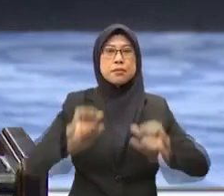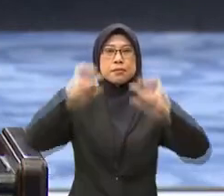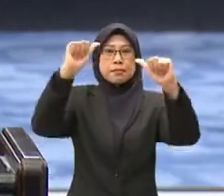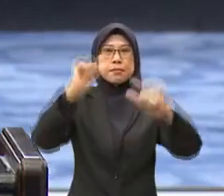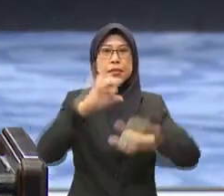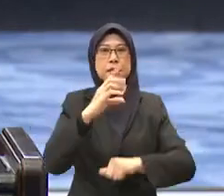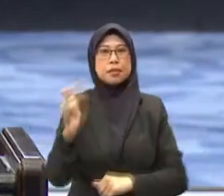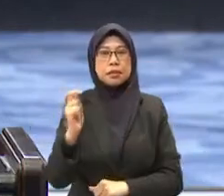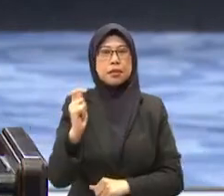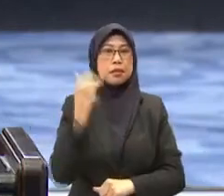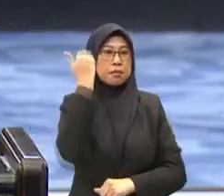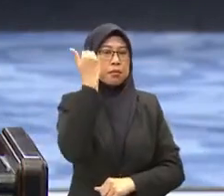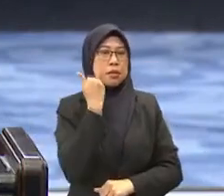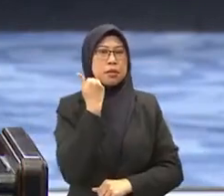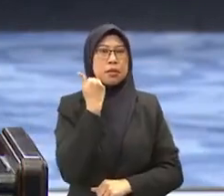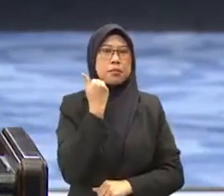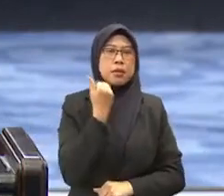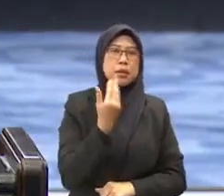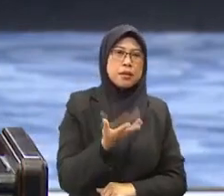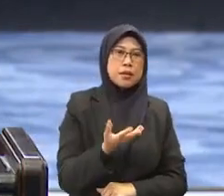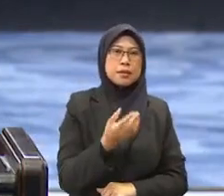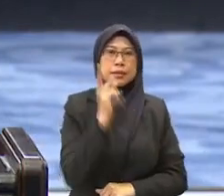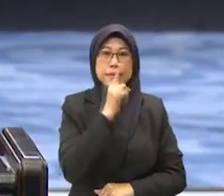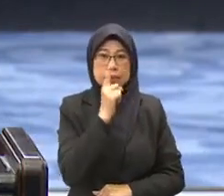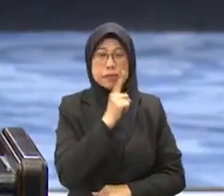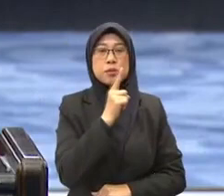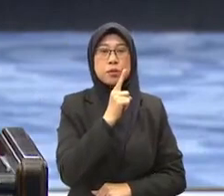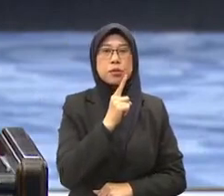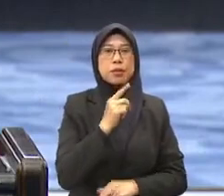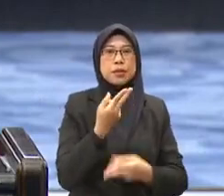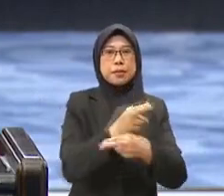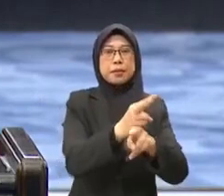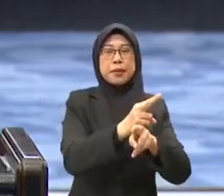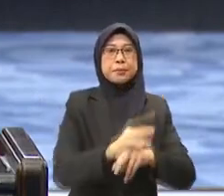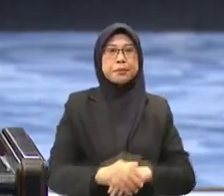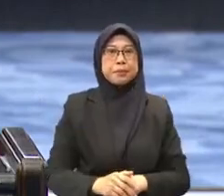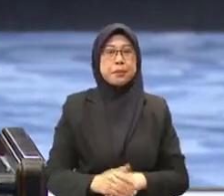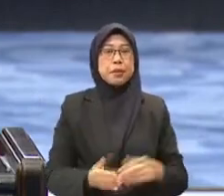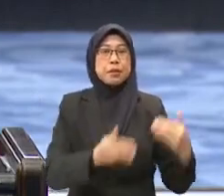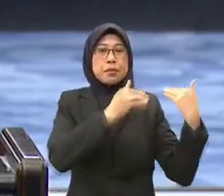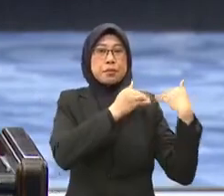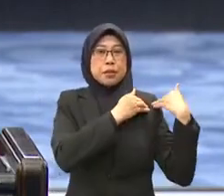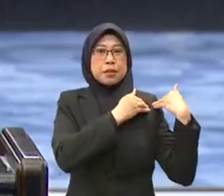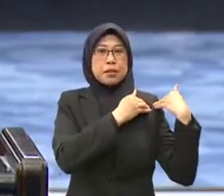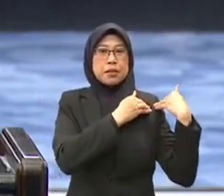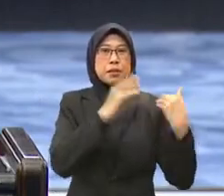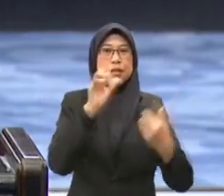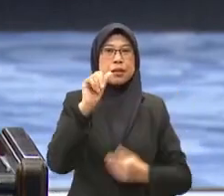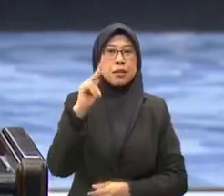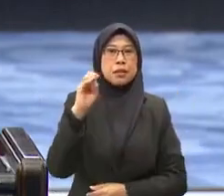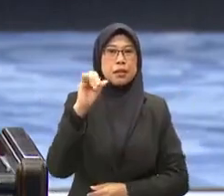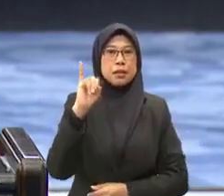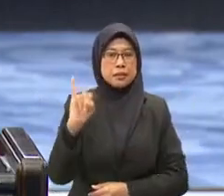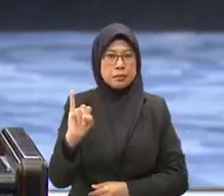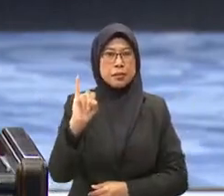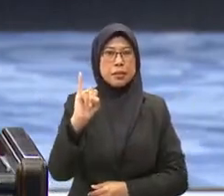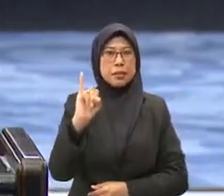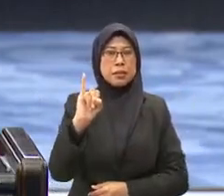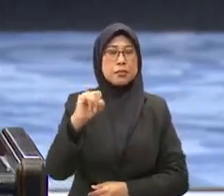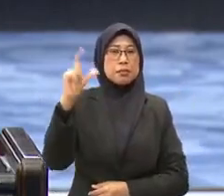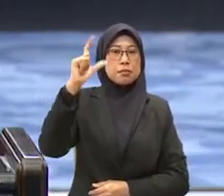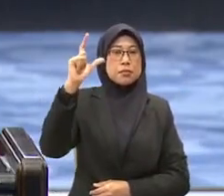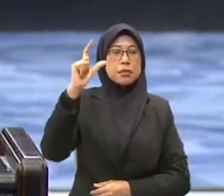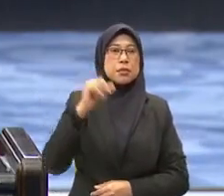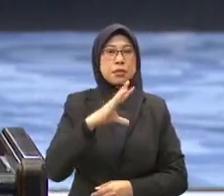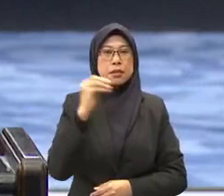mahkamah yangang dan rosak di seluruh negara peranan Akademi kehakiman Malaysia danademi an Syariah Malaysia juga akan diperkasa dalam